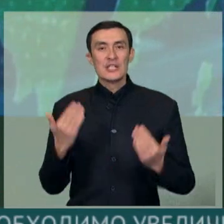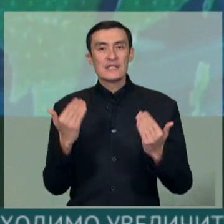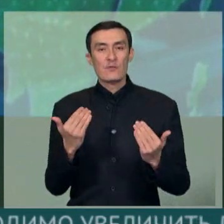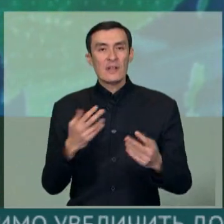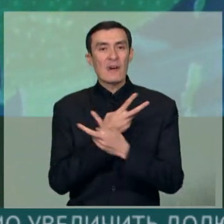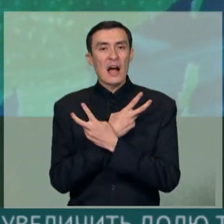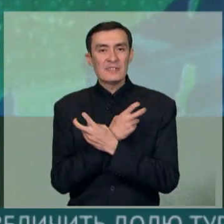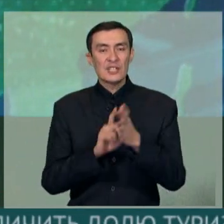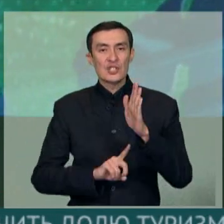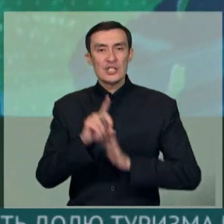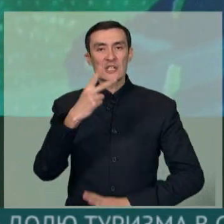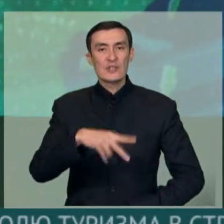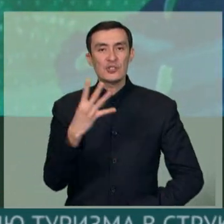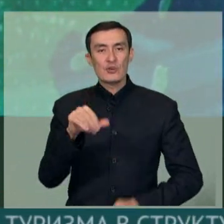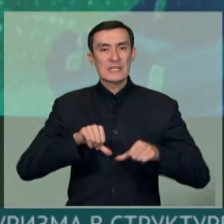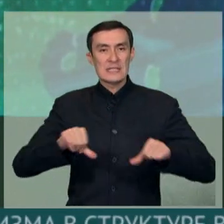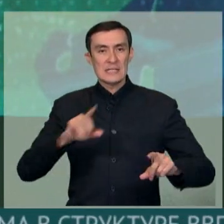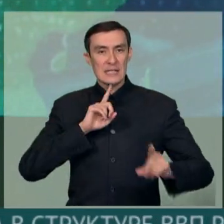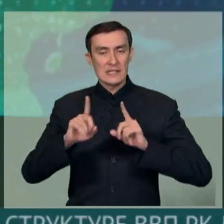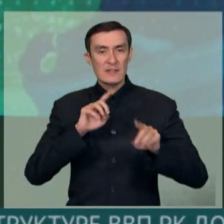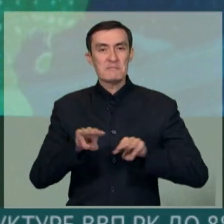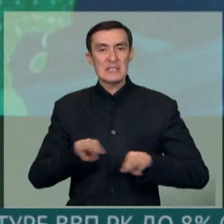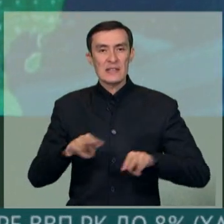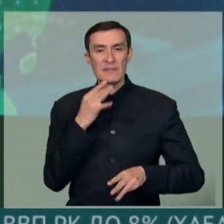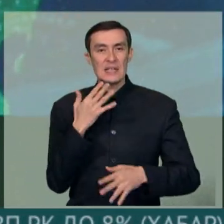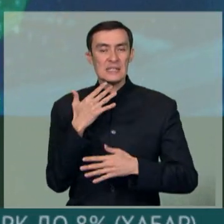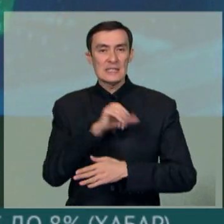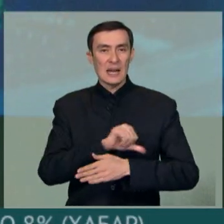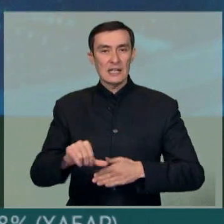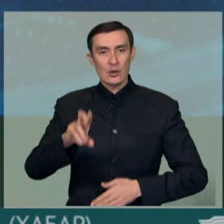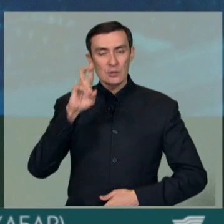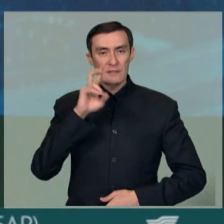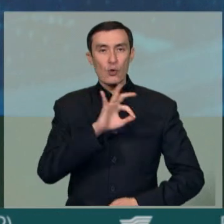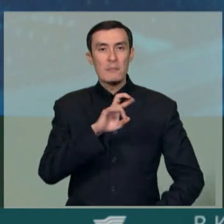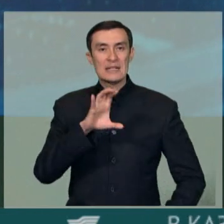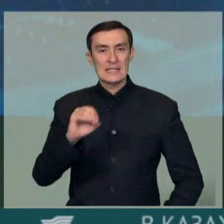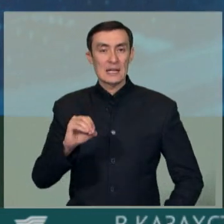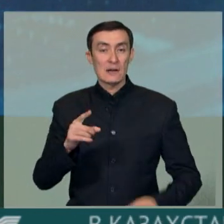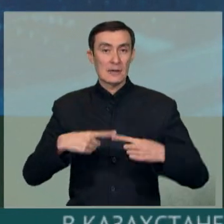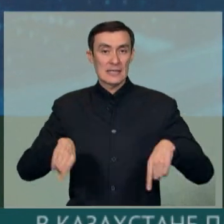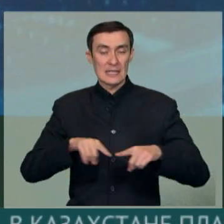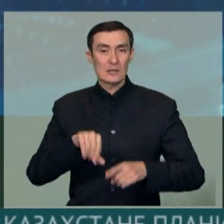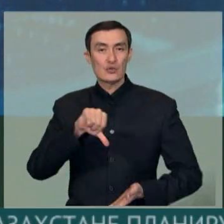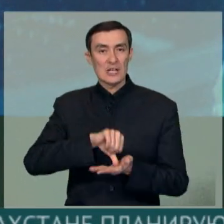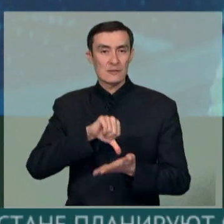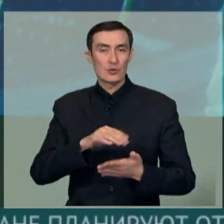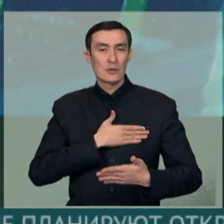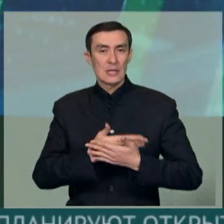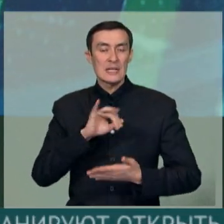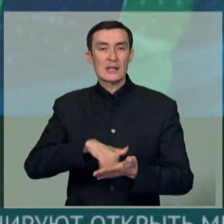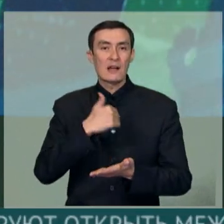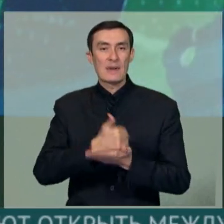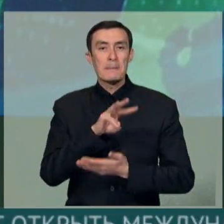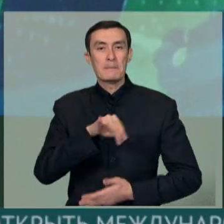Вене начинается 24-е заседание Совета министров иностранных дел стран-участниц ОБСЕ. В его работе принимает участие